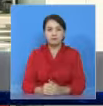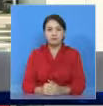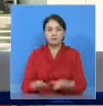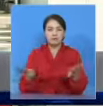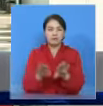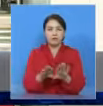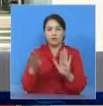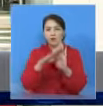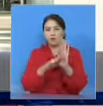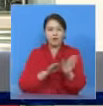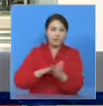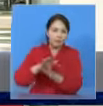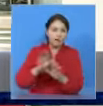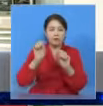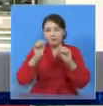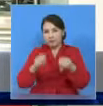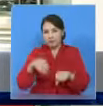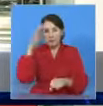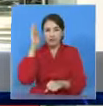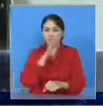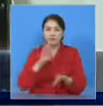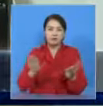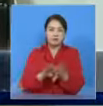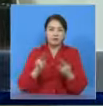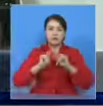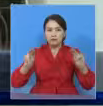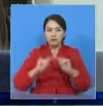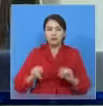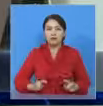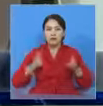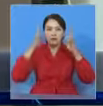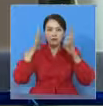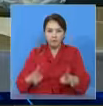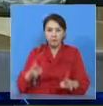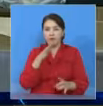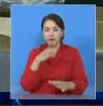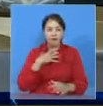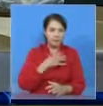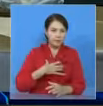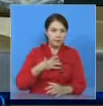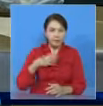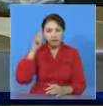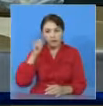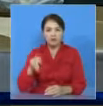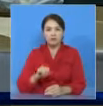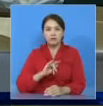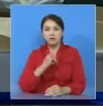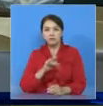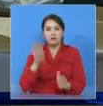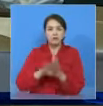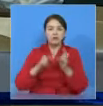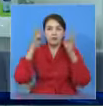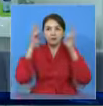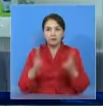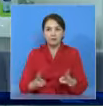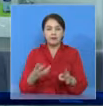Такой распорядок полностью устраивает как родителей, так и учителей. В опасный для всех период важно знать, что твой ребенок находится в